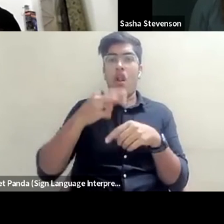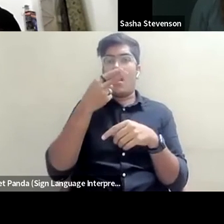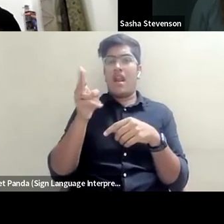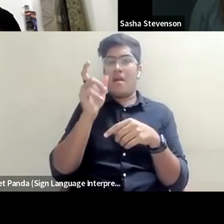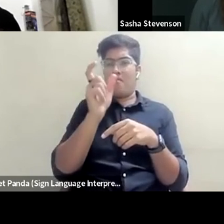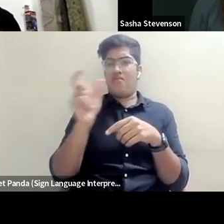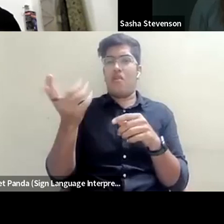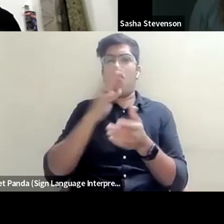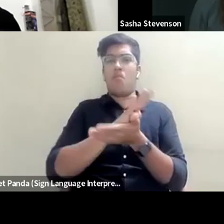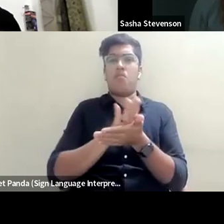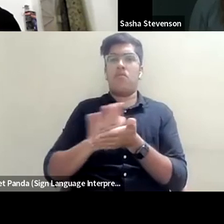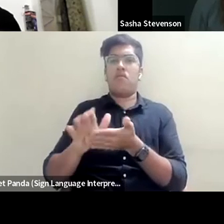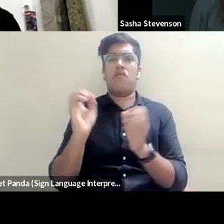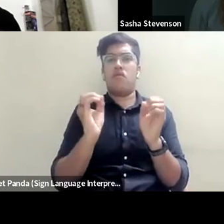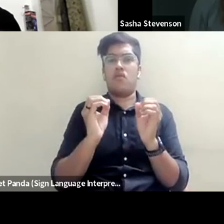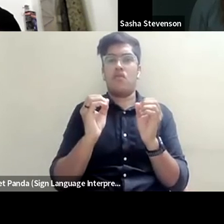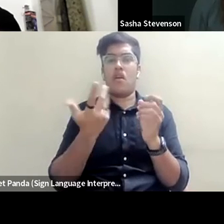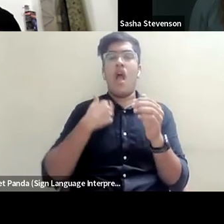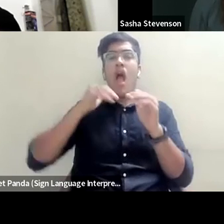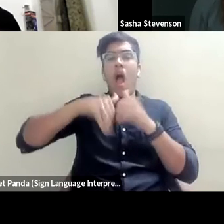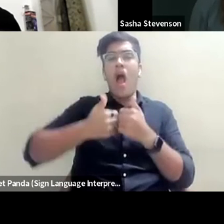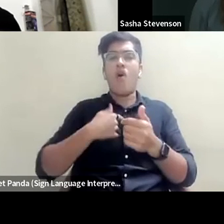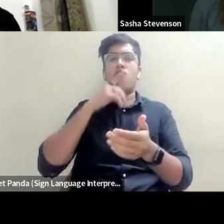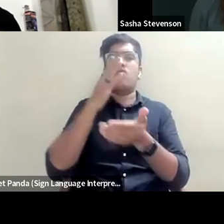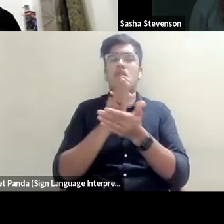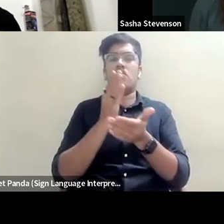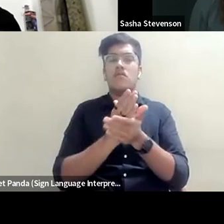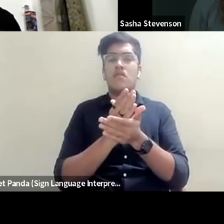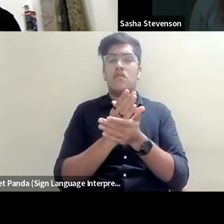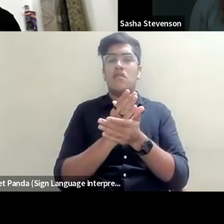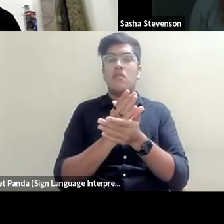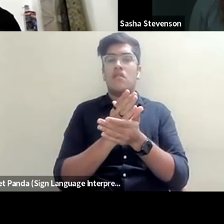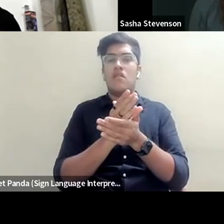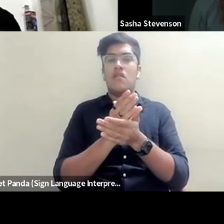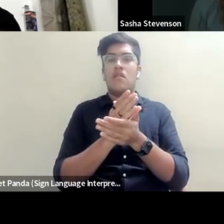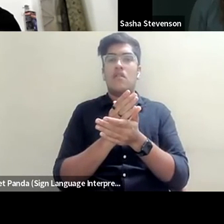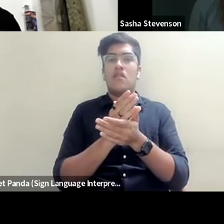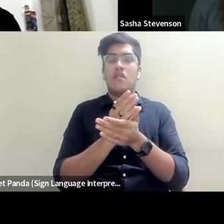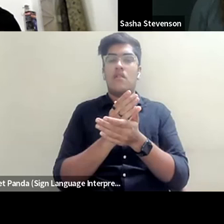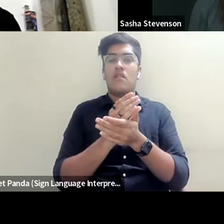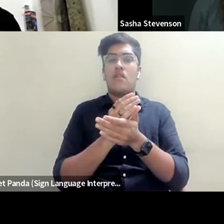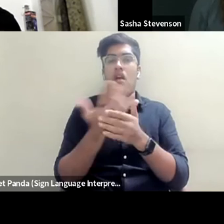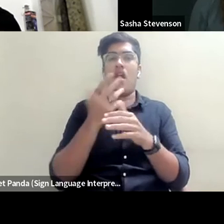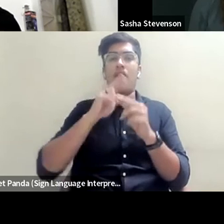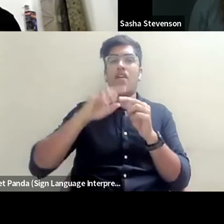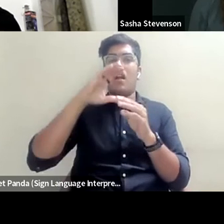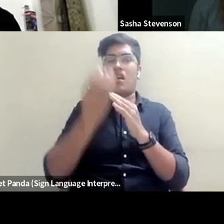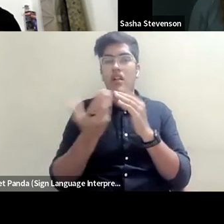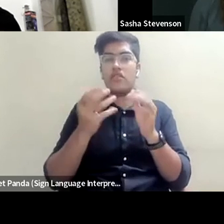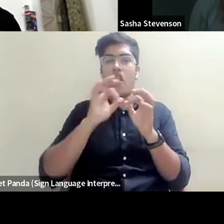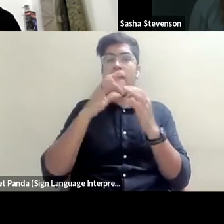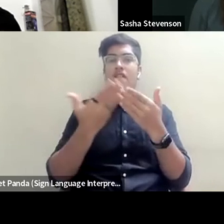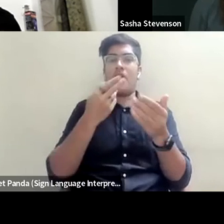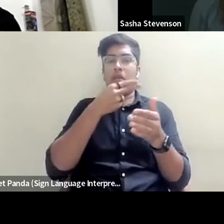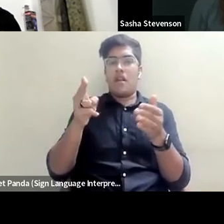तो हाउ डू वी मेक श्योर कि ये जो कल्चर है इस तरीके के किसी के फैमिली नेम के बेसिस पे उनको